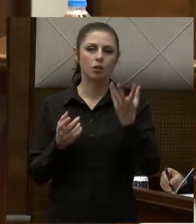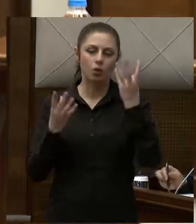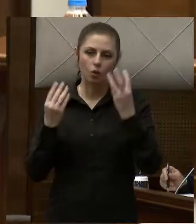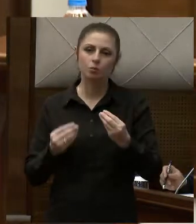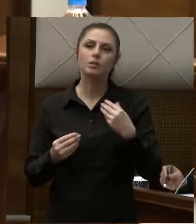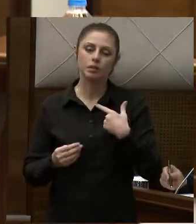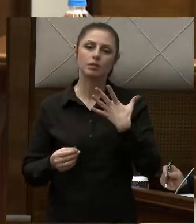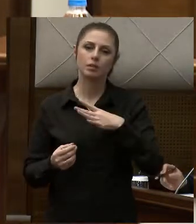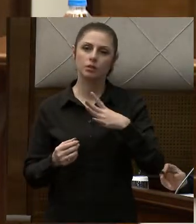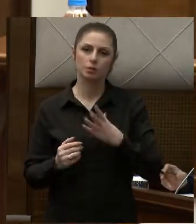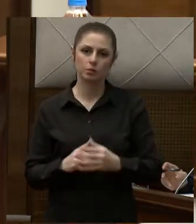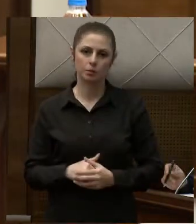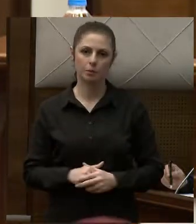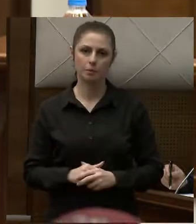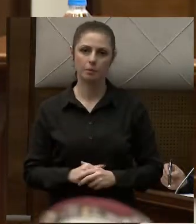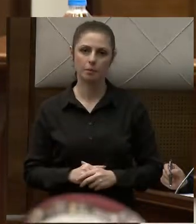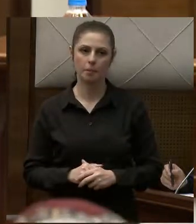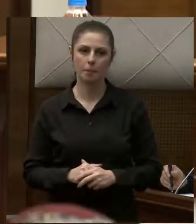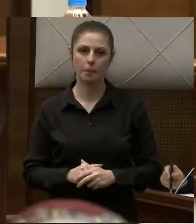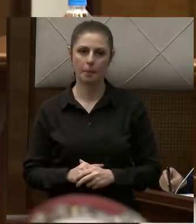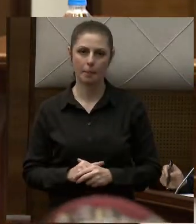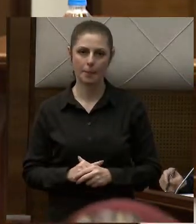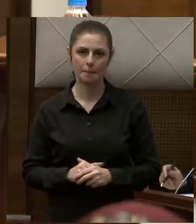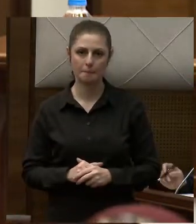olmasını temenni ediyoruz.